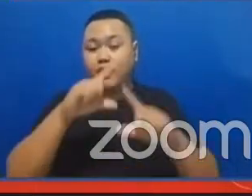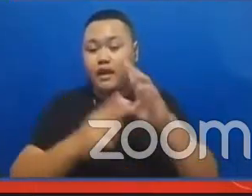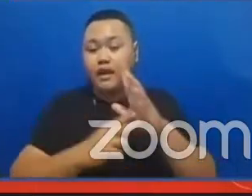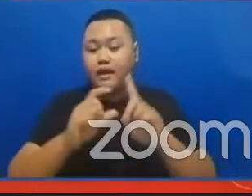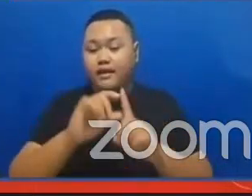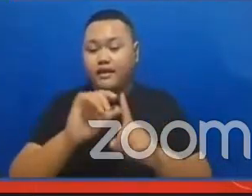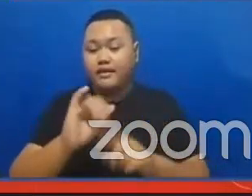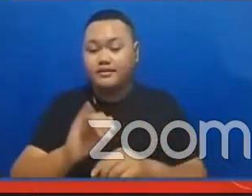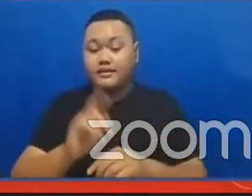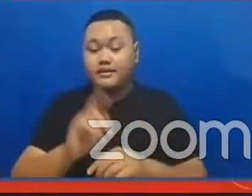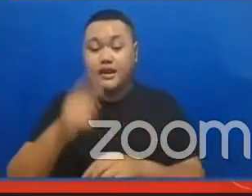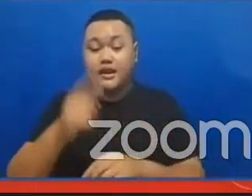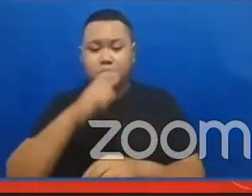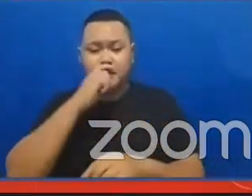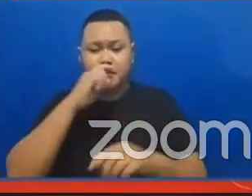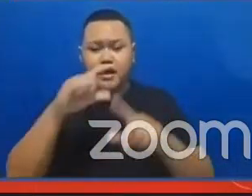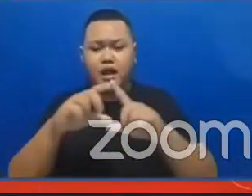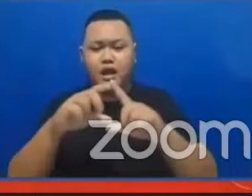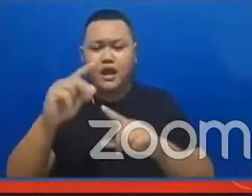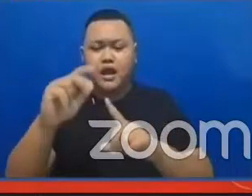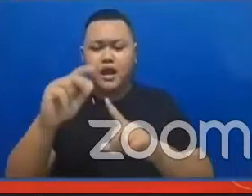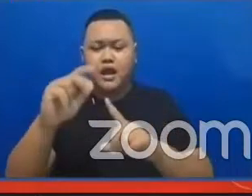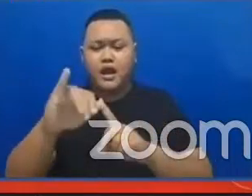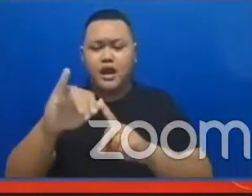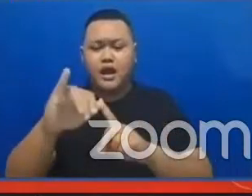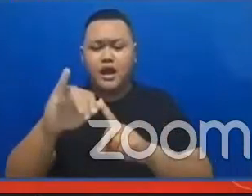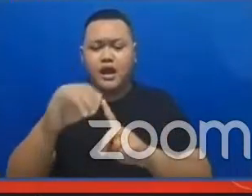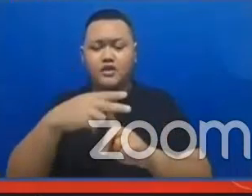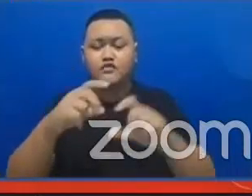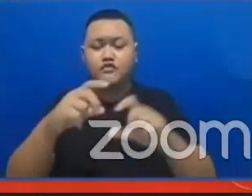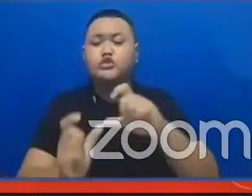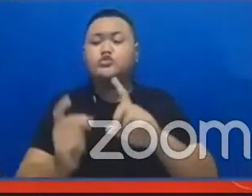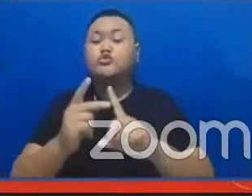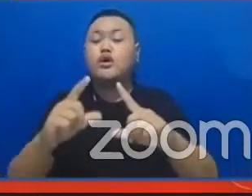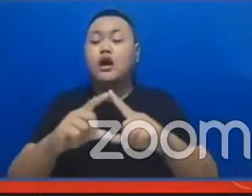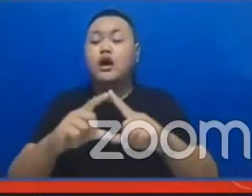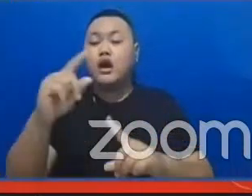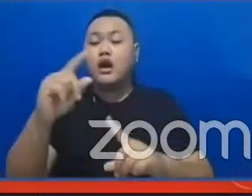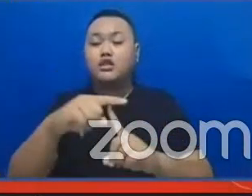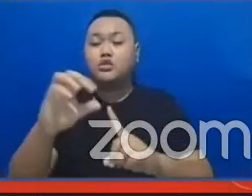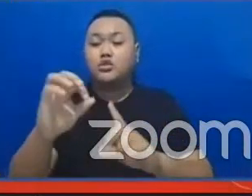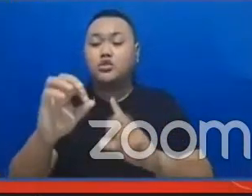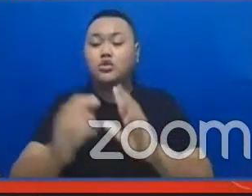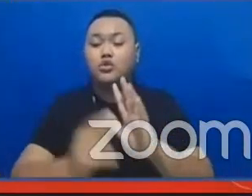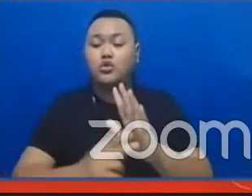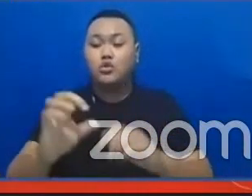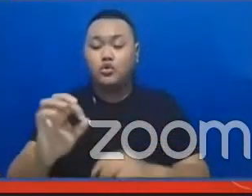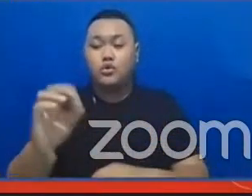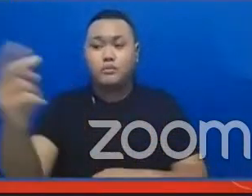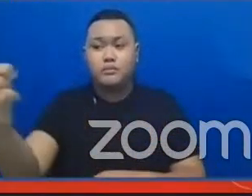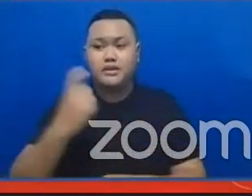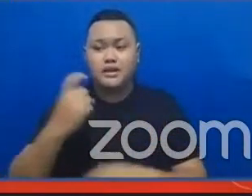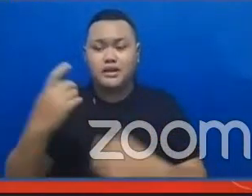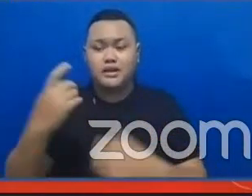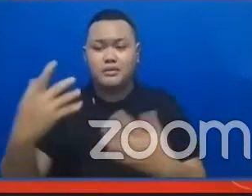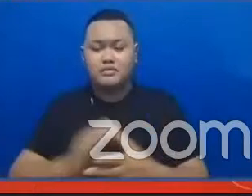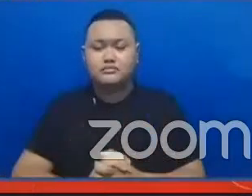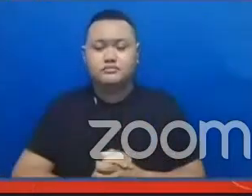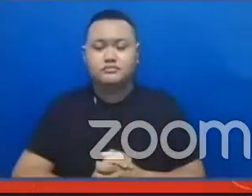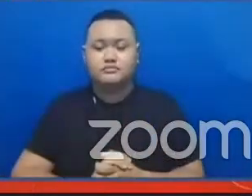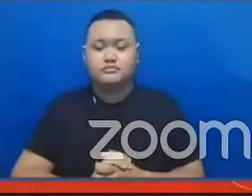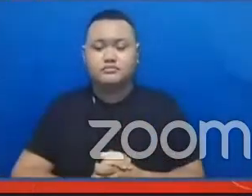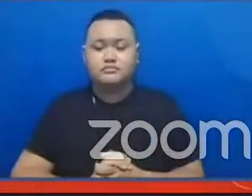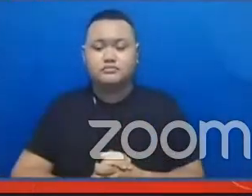Ini dari Pak Arief Suhartono, Pak Andi. Pertanyaannya, ya. Apakah ada panduan